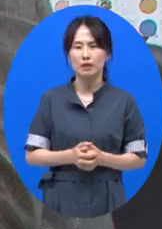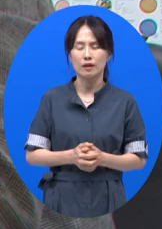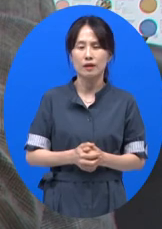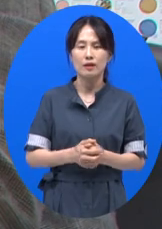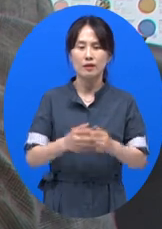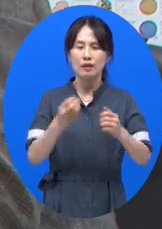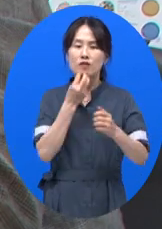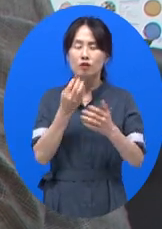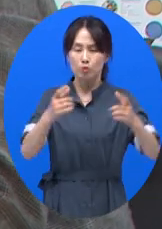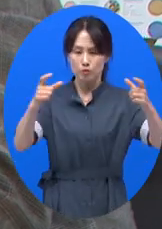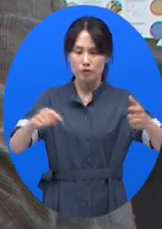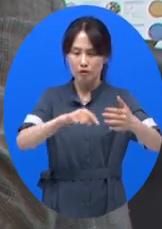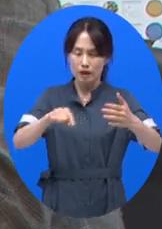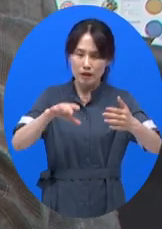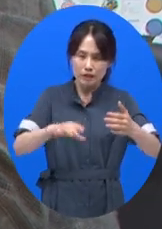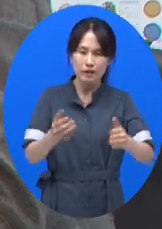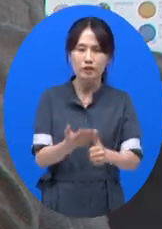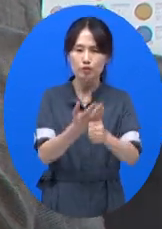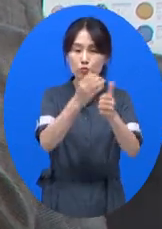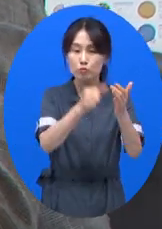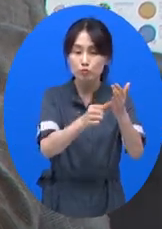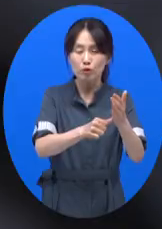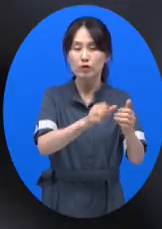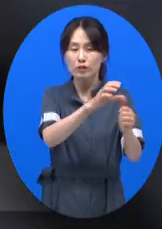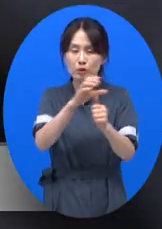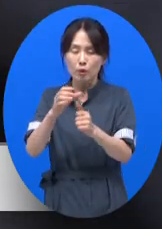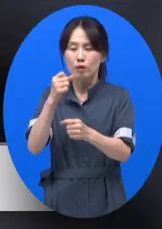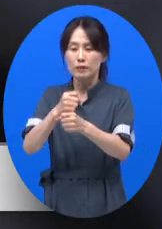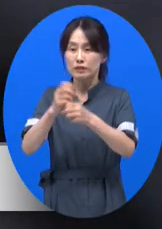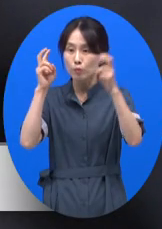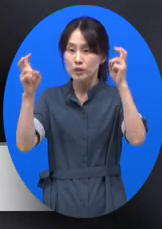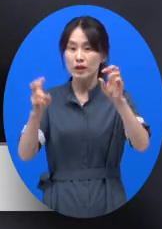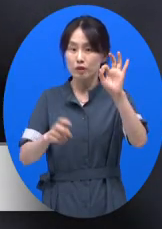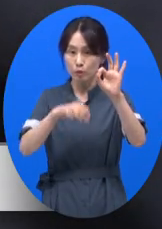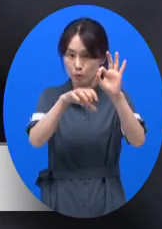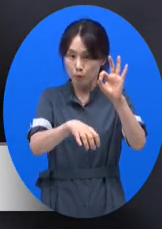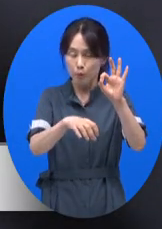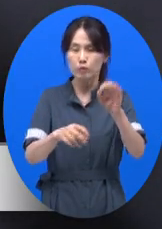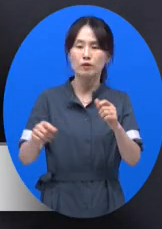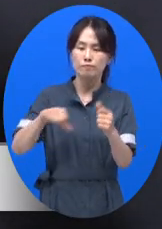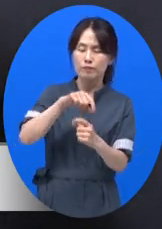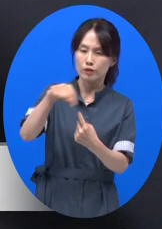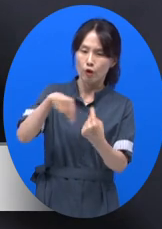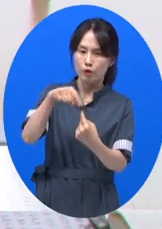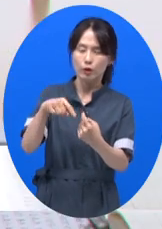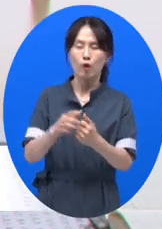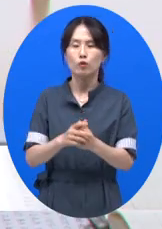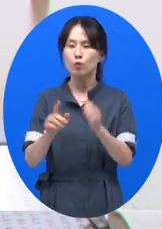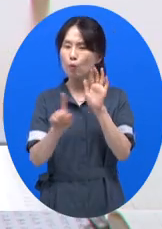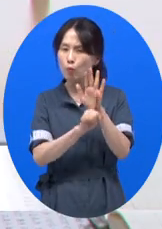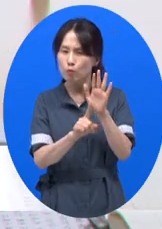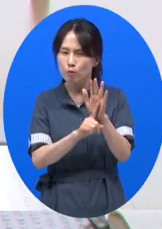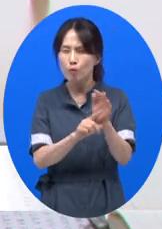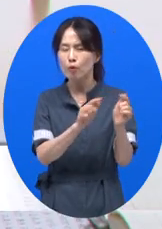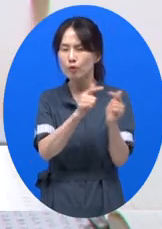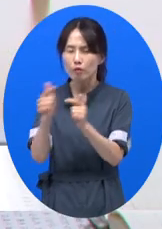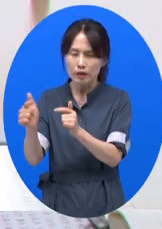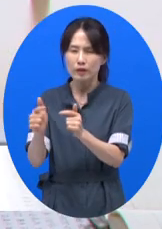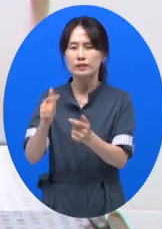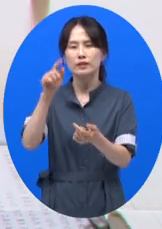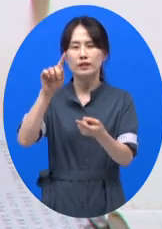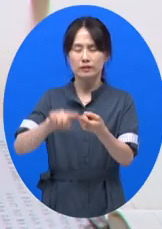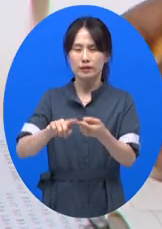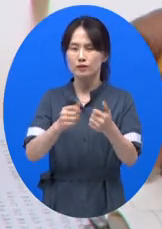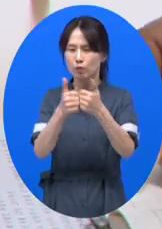활용하는 농식품 가공 업체 10곳을 대상으로 경영 마케팅 상품 디자인 판로 확보 등 경영 전반에 걸친